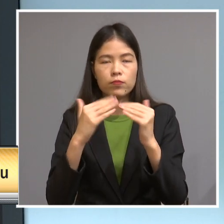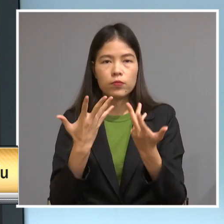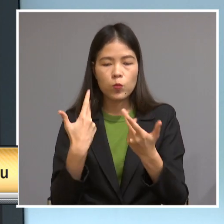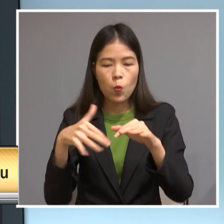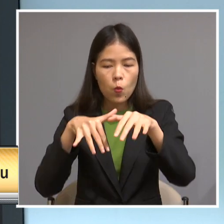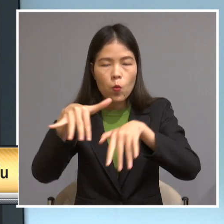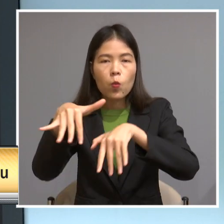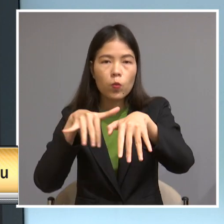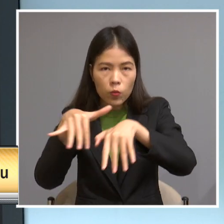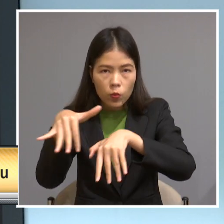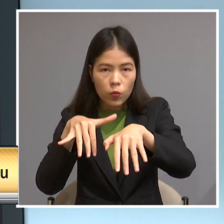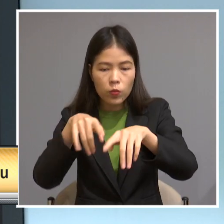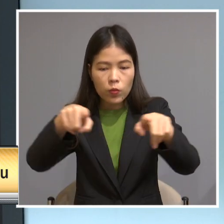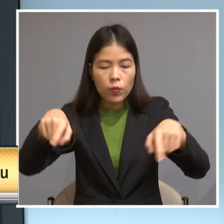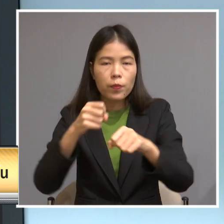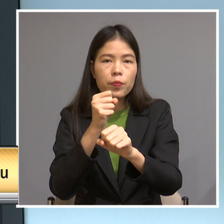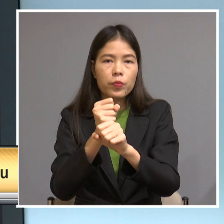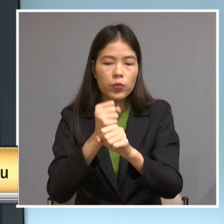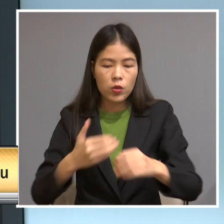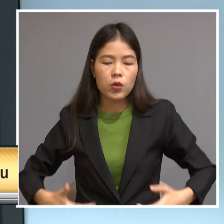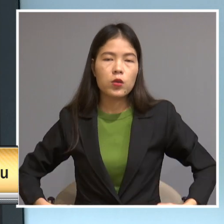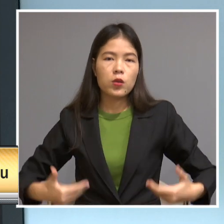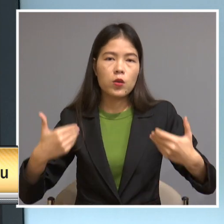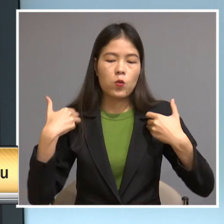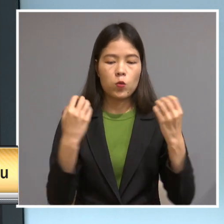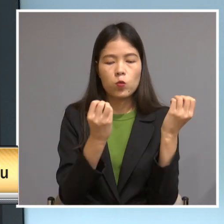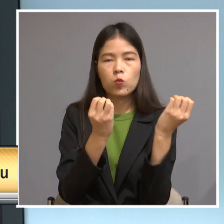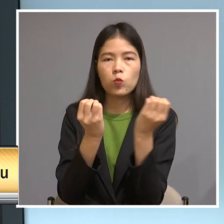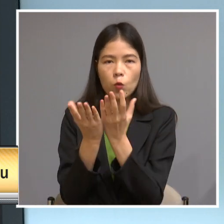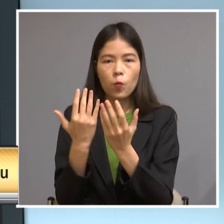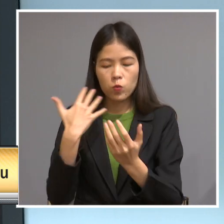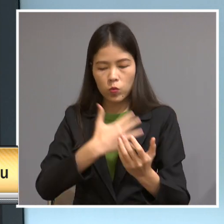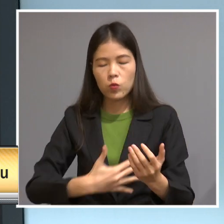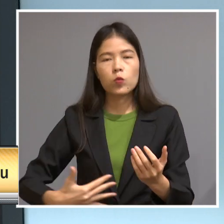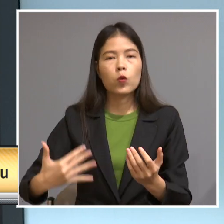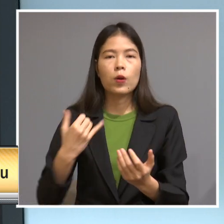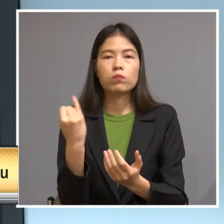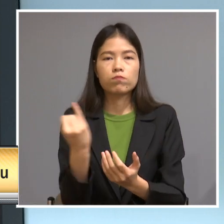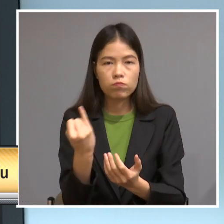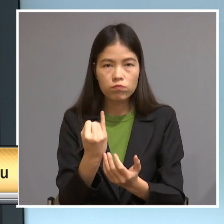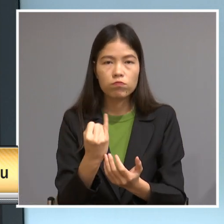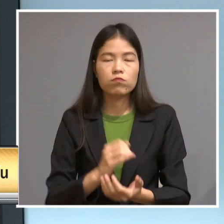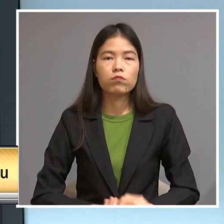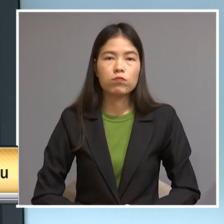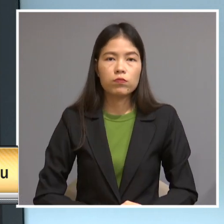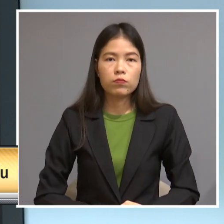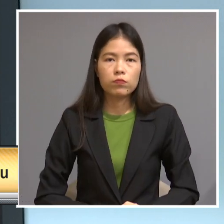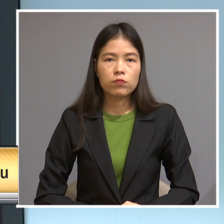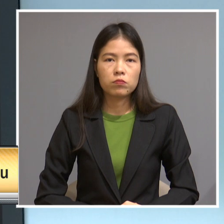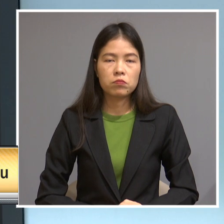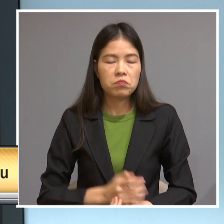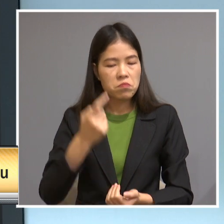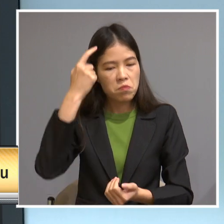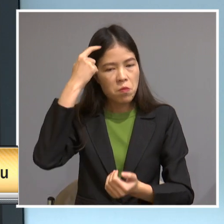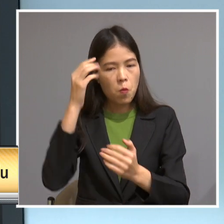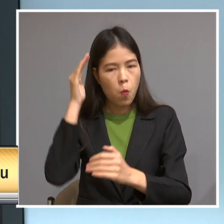นที่เรื่องผลขทบตัสขภาพสารสุขเขาท่วงการข้าดการปริมาณขยะในอนคตมันจะ